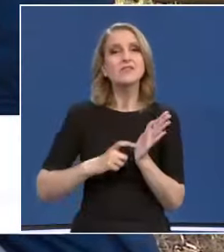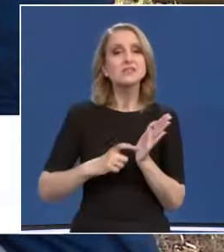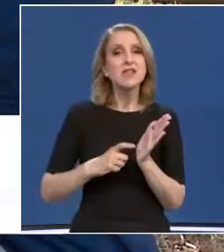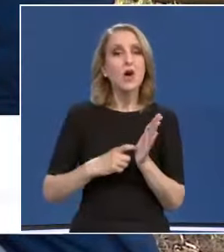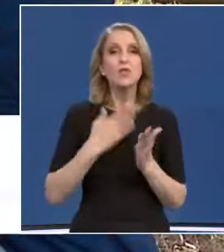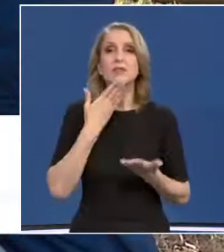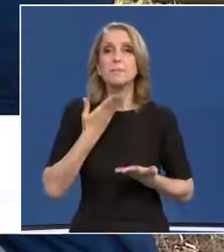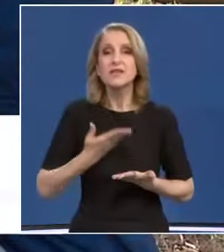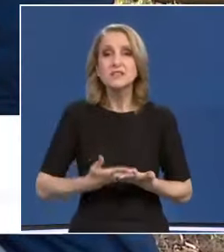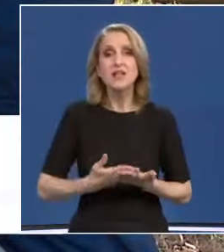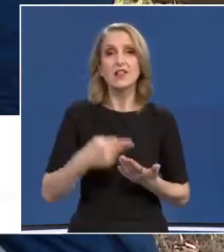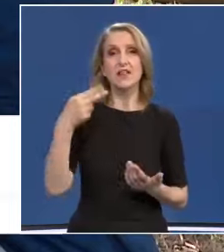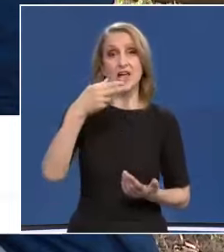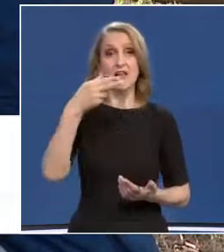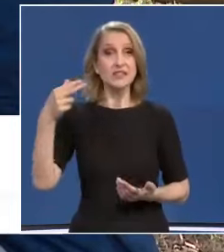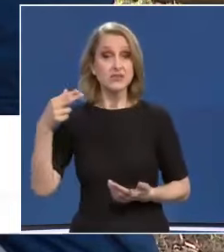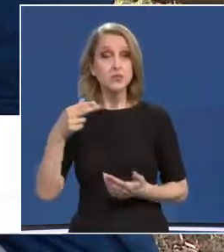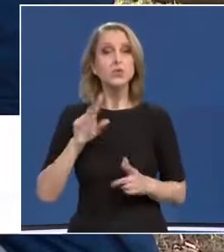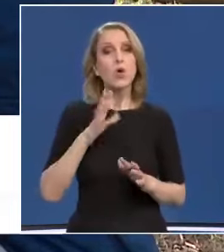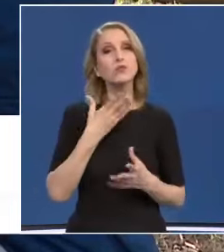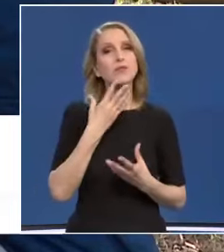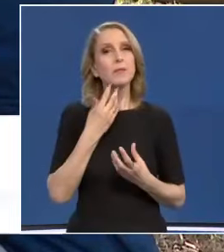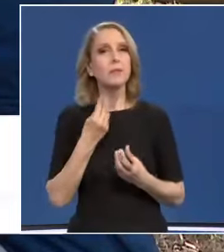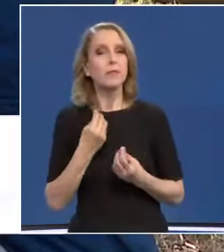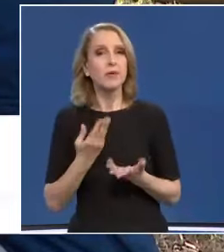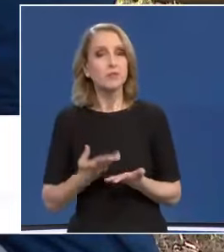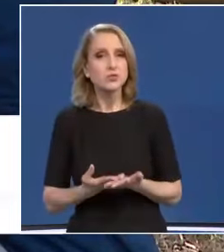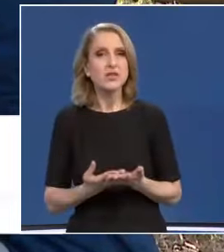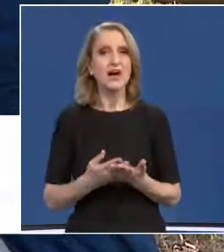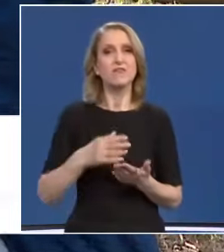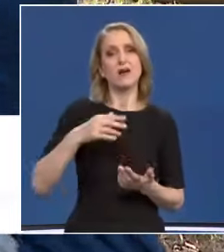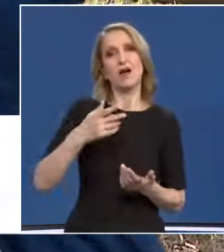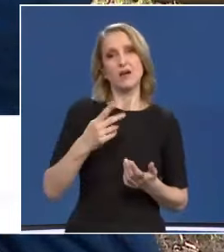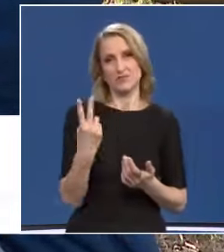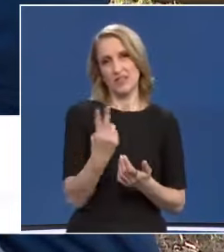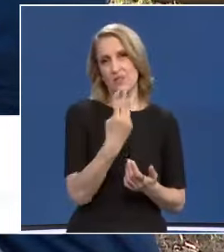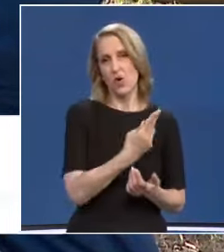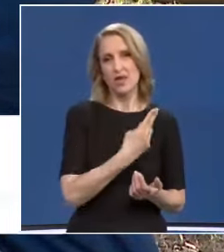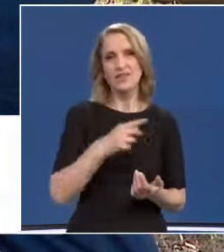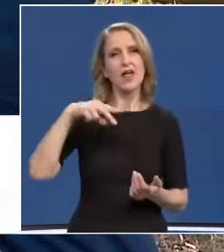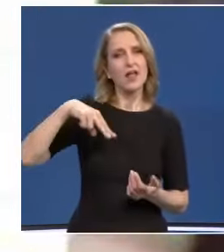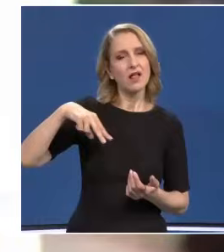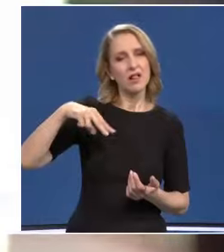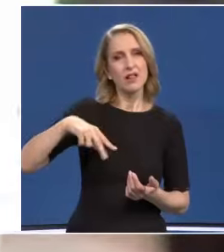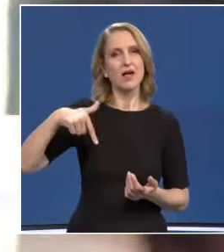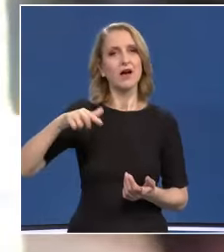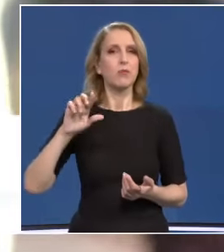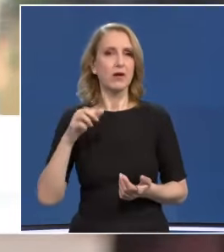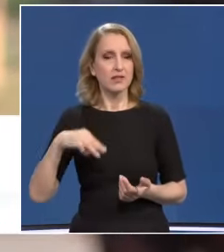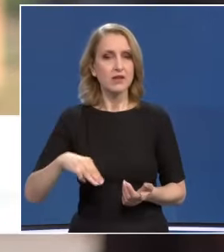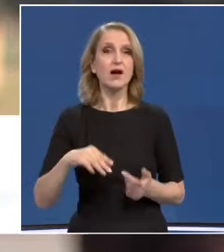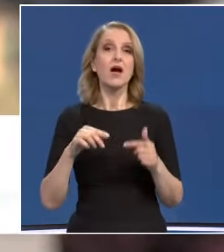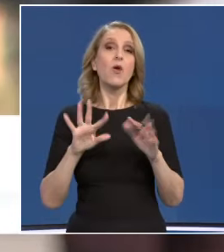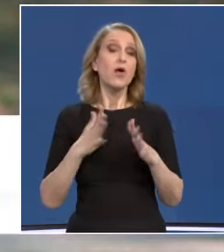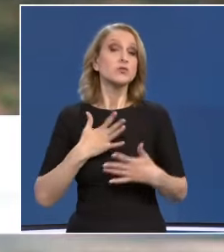законно признат институт, който да припознава лъгъбата и двойките като нещо, което съществува, което в момента